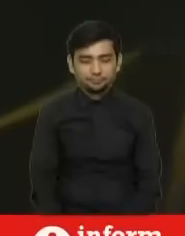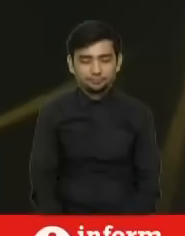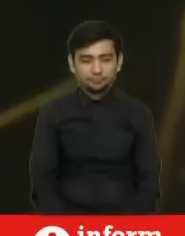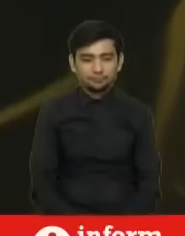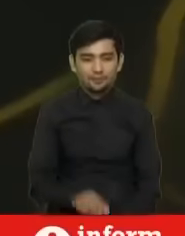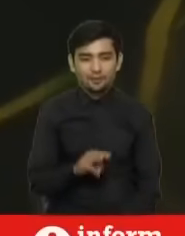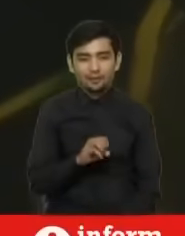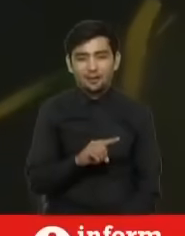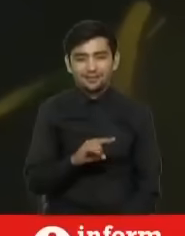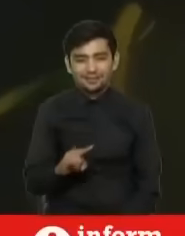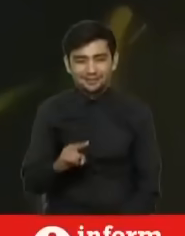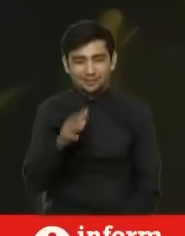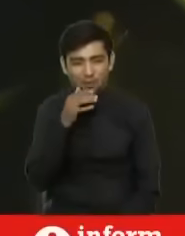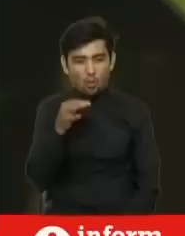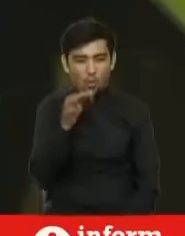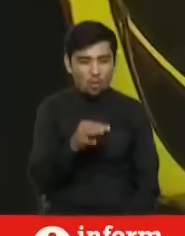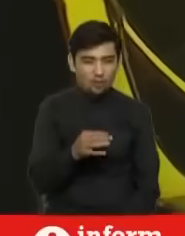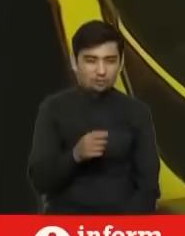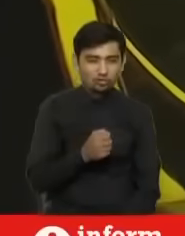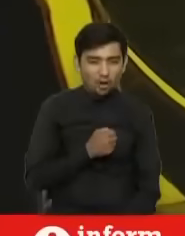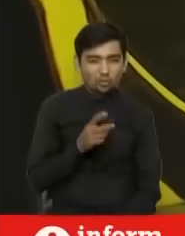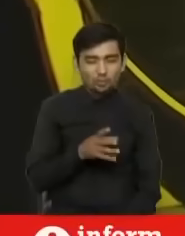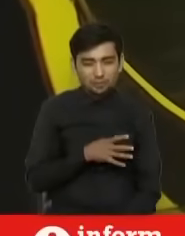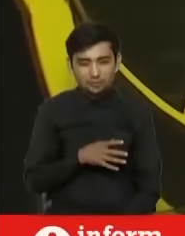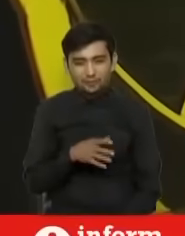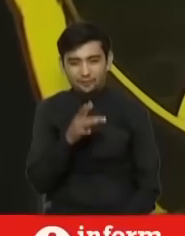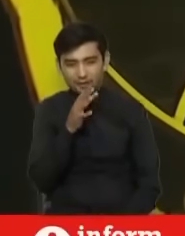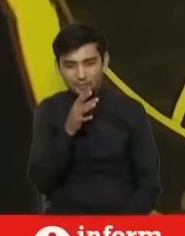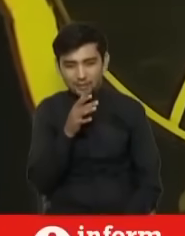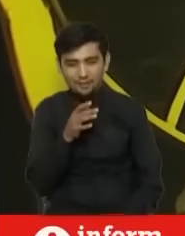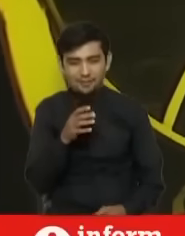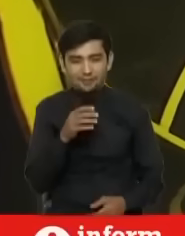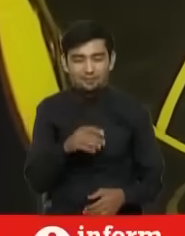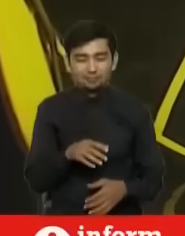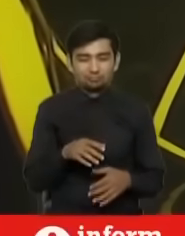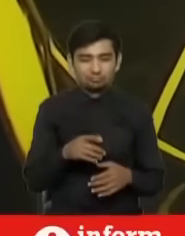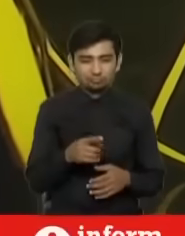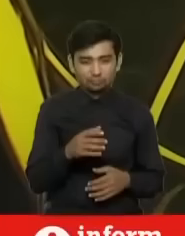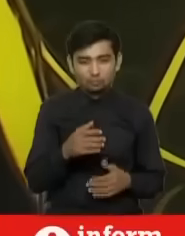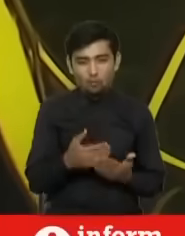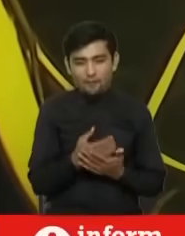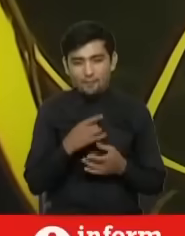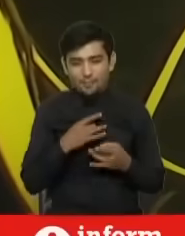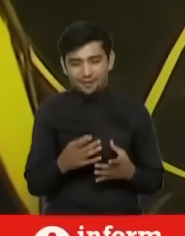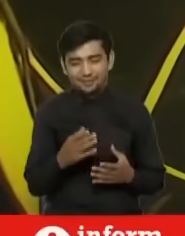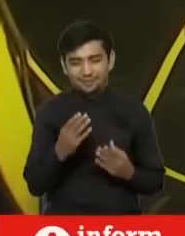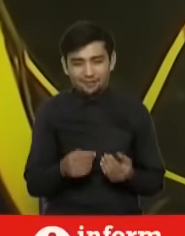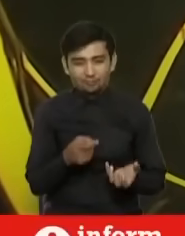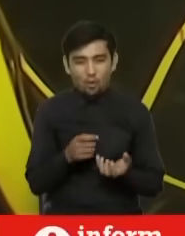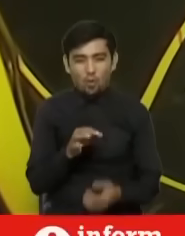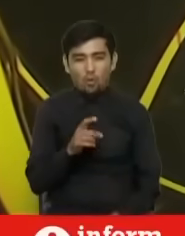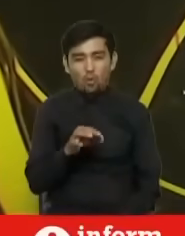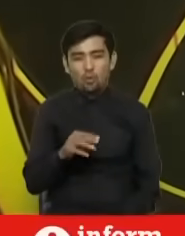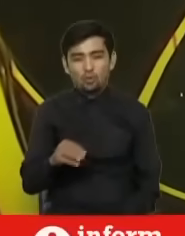Тазы жанашырлары елімізде ұлттық қаңшылық күнін бекіту түсініп отыр. Пікірлерінше жаңа мереке қарашаның